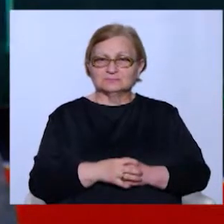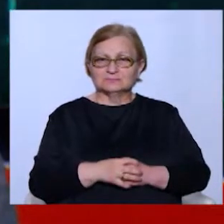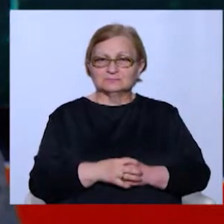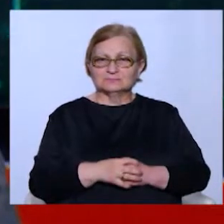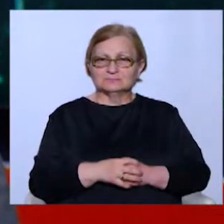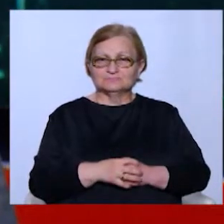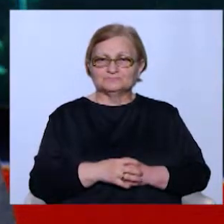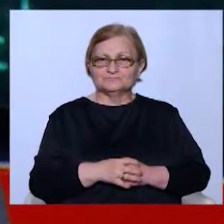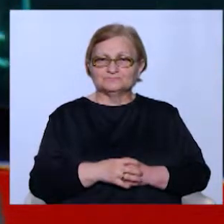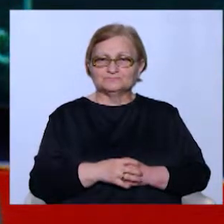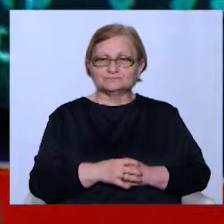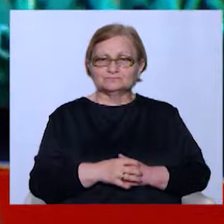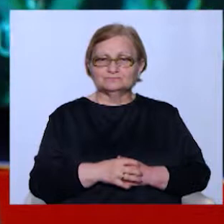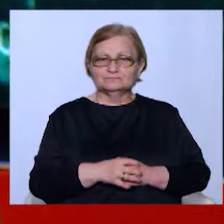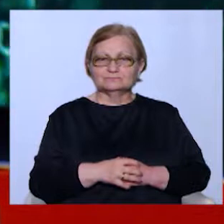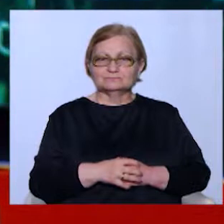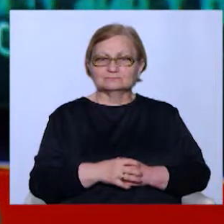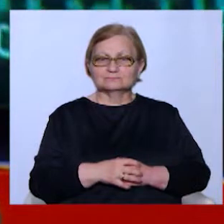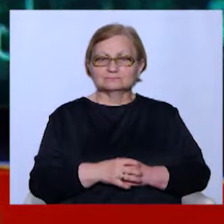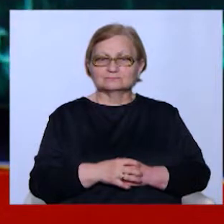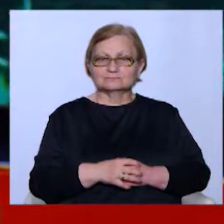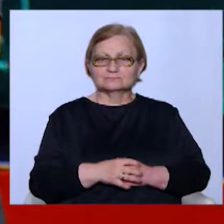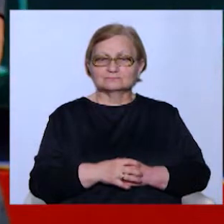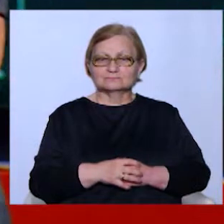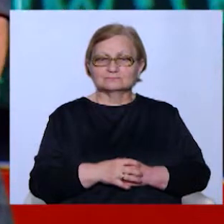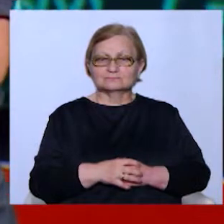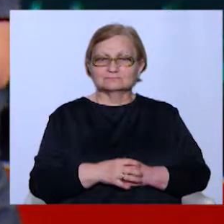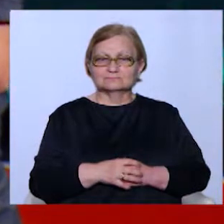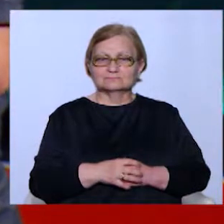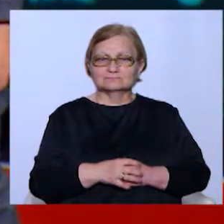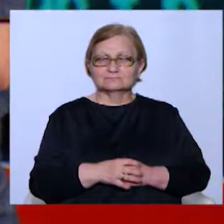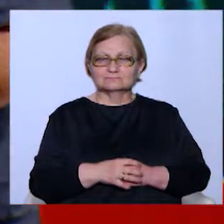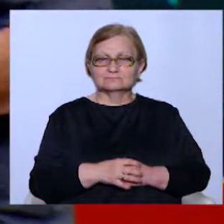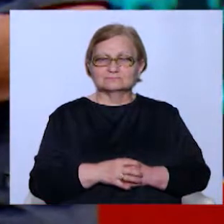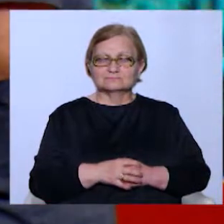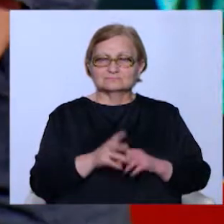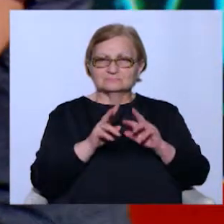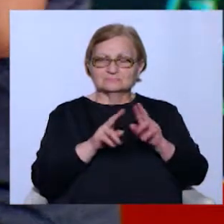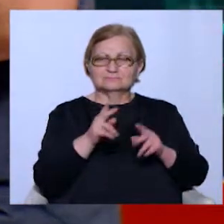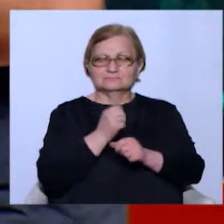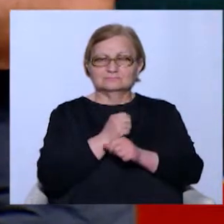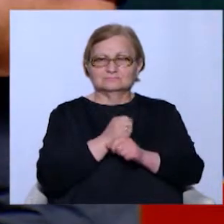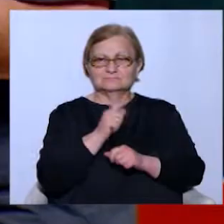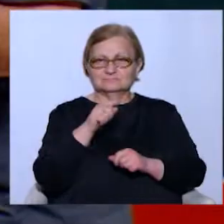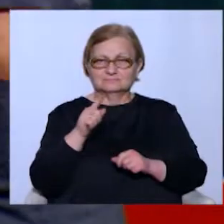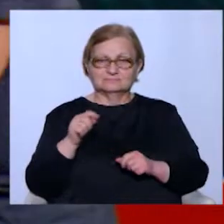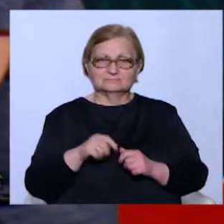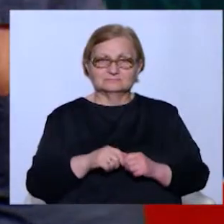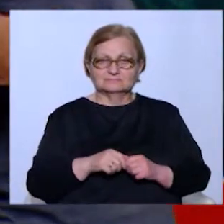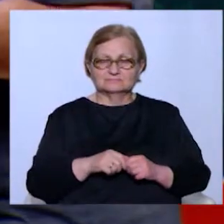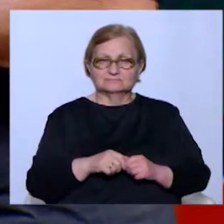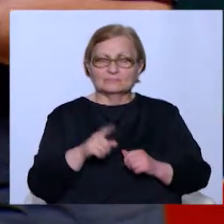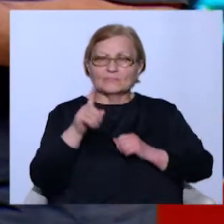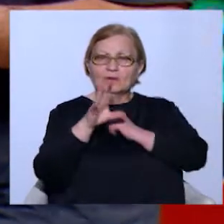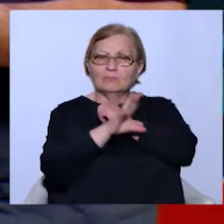მართალია. 12 ხაზები დამავიწყდამე, თქვენ არ დაგავიწყდეთ, აი ასე გაუკეთოთ. ახლა აი